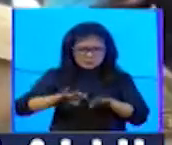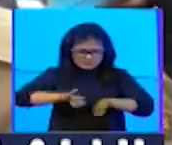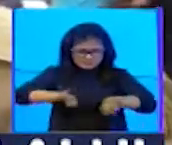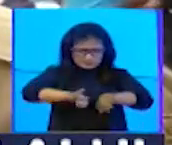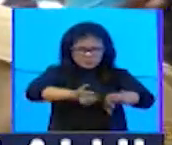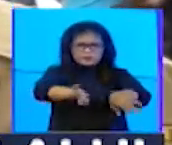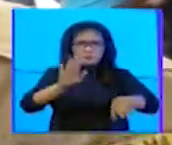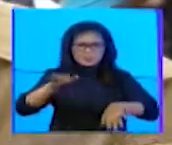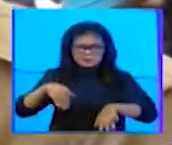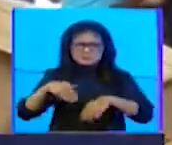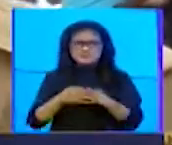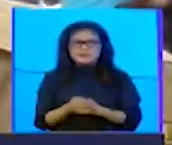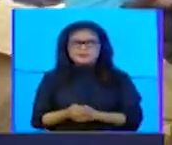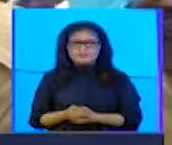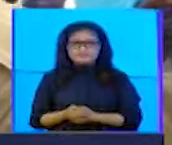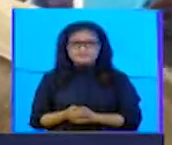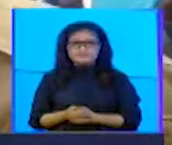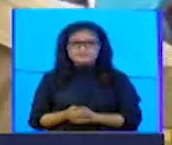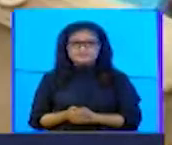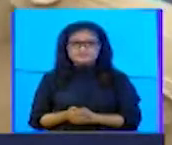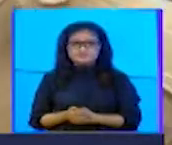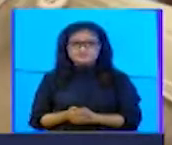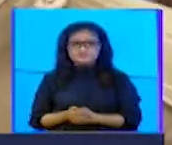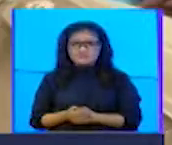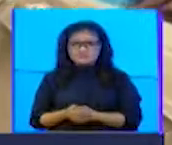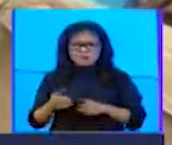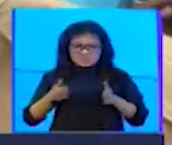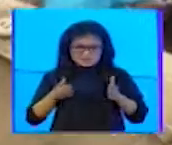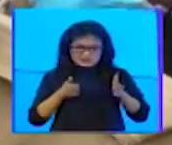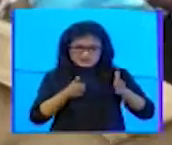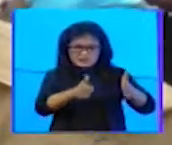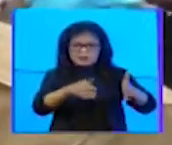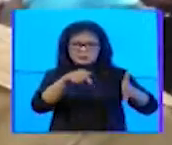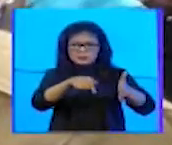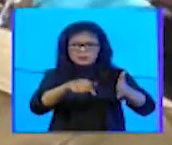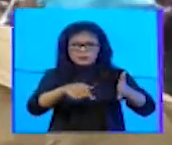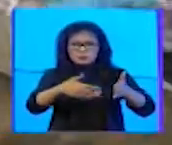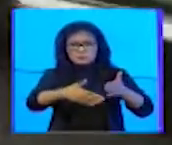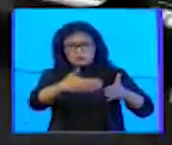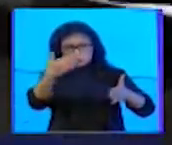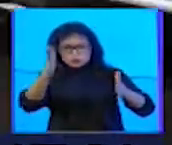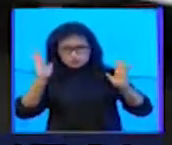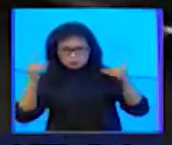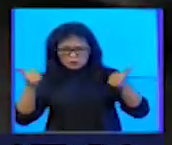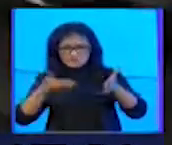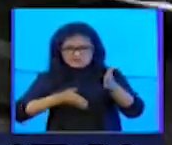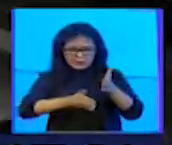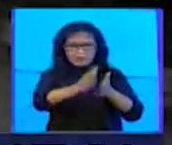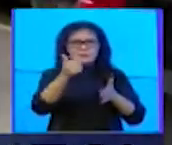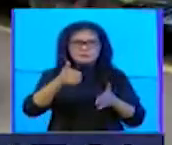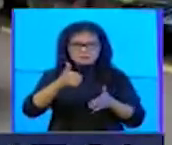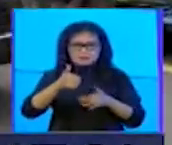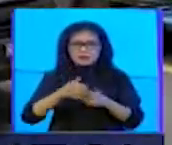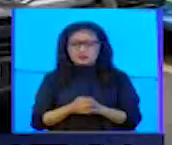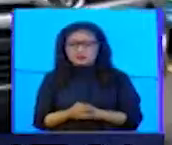berlaku tetapi alhamdulillah sudah bisa dilalui cuma antrian saya sebetulnya bukan untuk istilahnya banget Hai